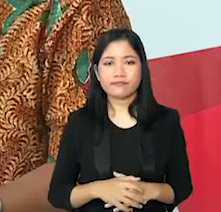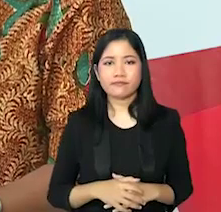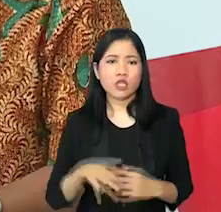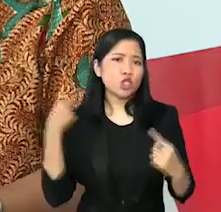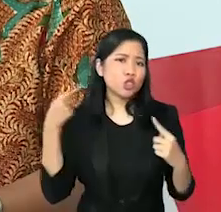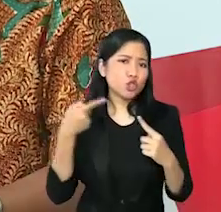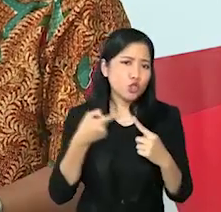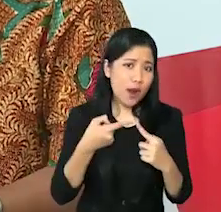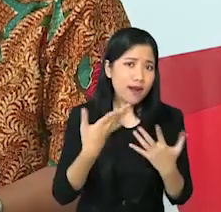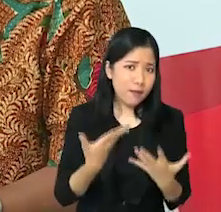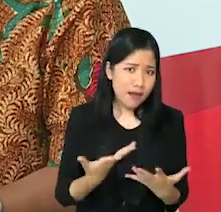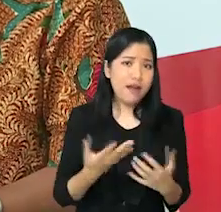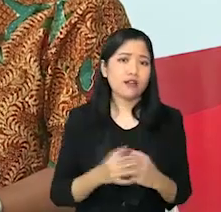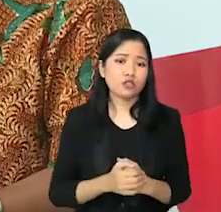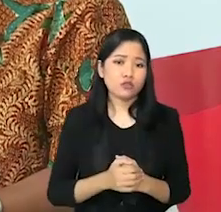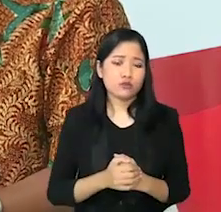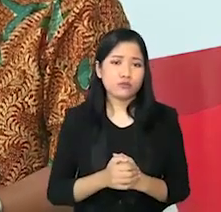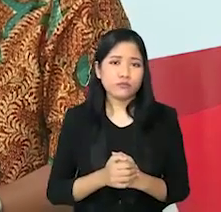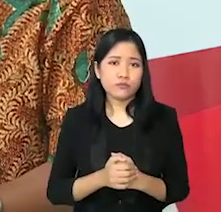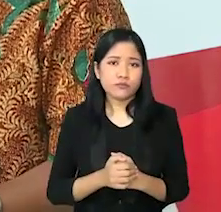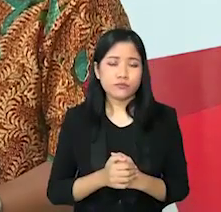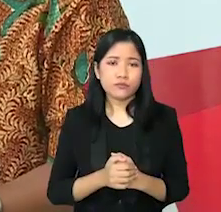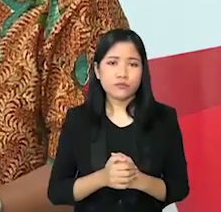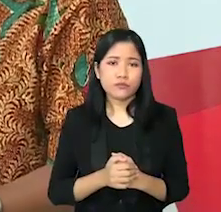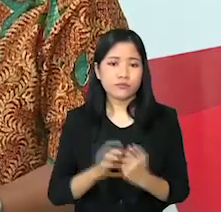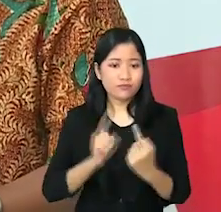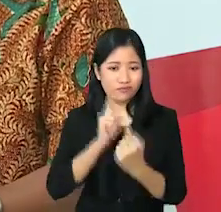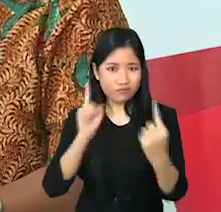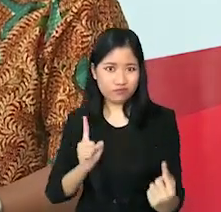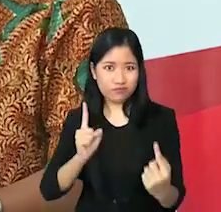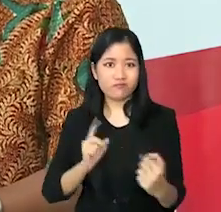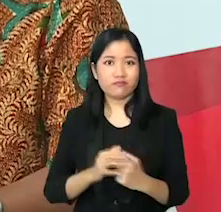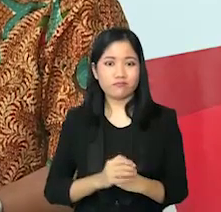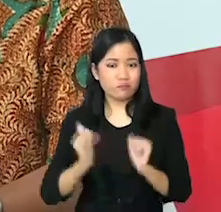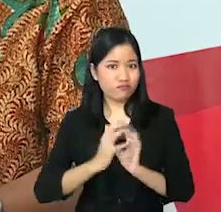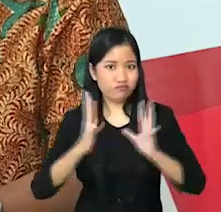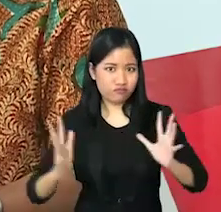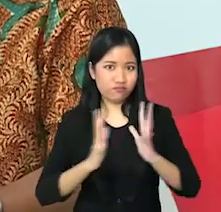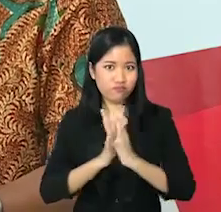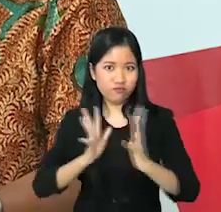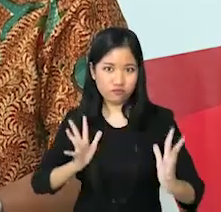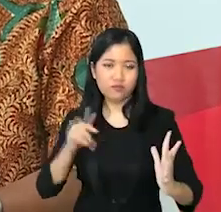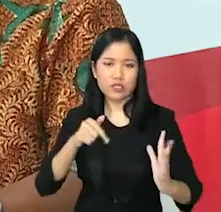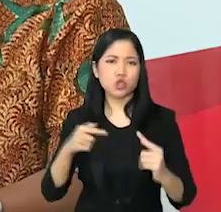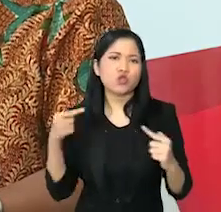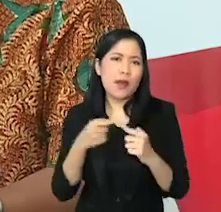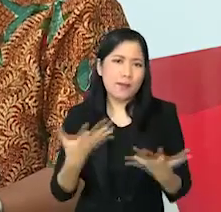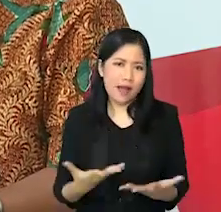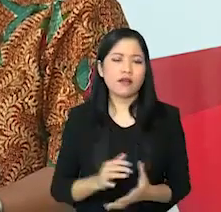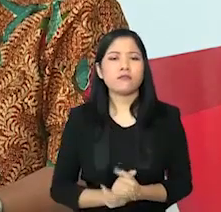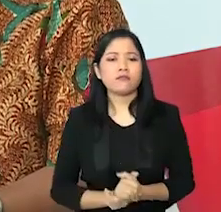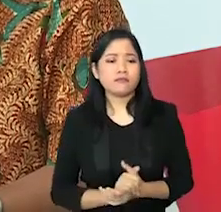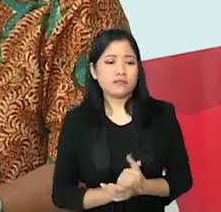tujuan dari pembatasan sosial bukan dimaknai melarang tapi